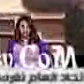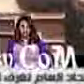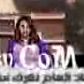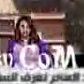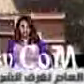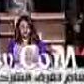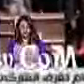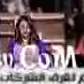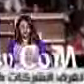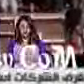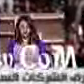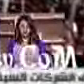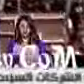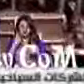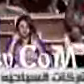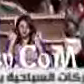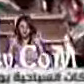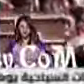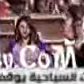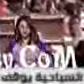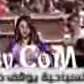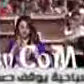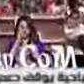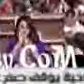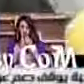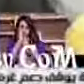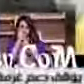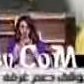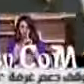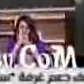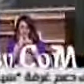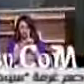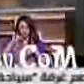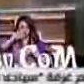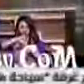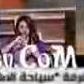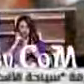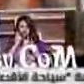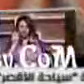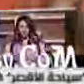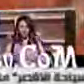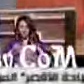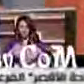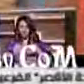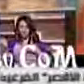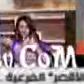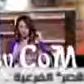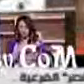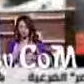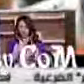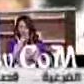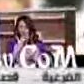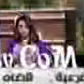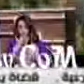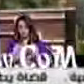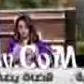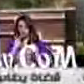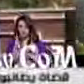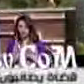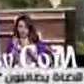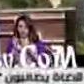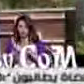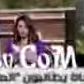تاني في ميدان رابع العدويه بمدينه نصر احتشد عشرات الالاف من المنتمين لاكثر من 30 حزب